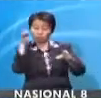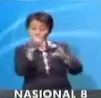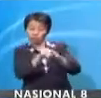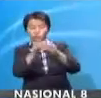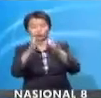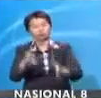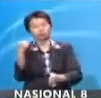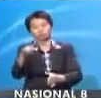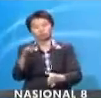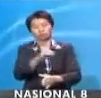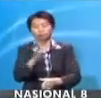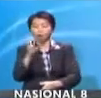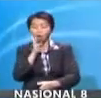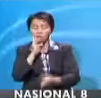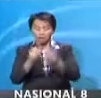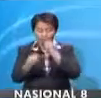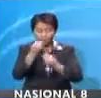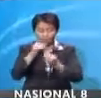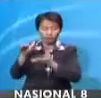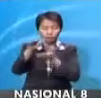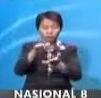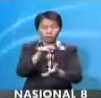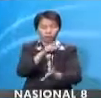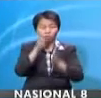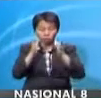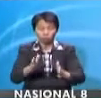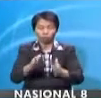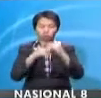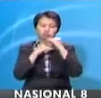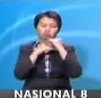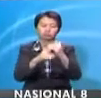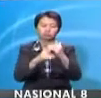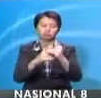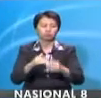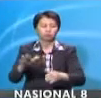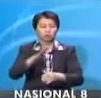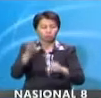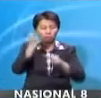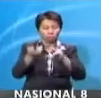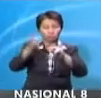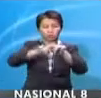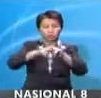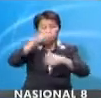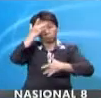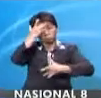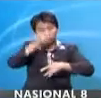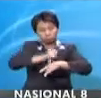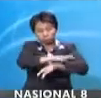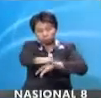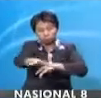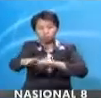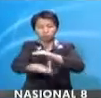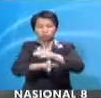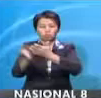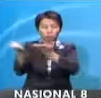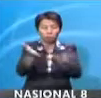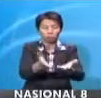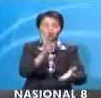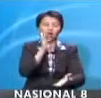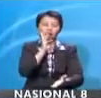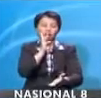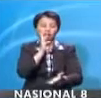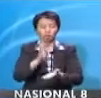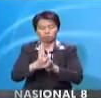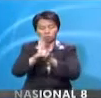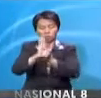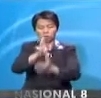pesakit, manakala air, makanan dan bekalan tenaga begitu terhad, dijangka meningkatnya penyakit berjangkit melalui bawaan air.